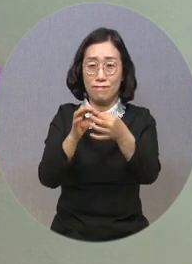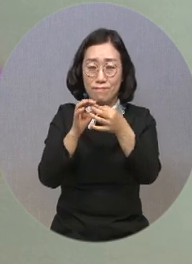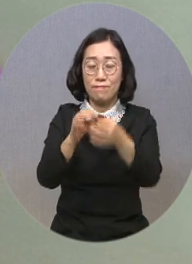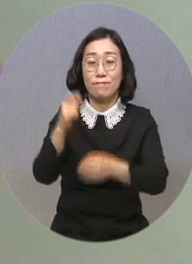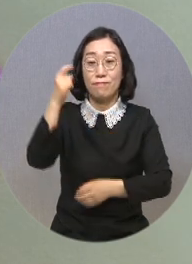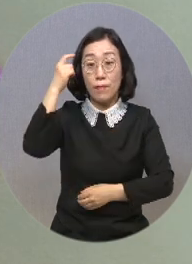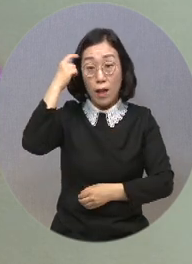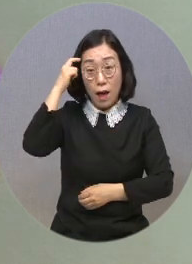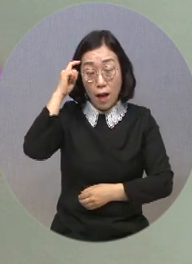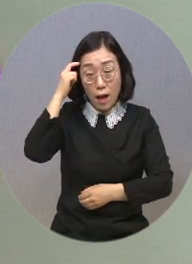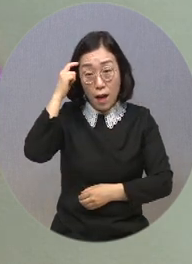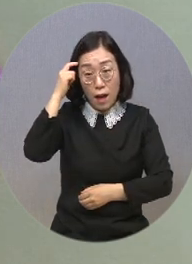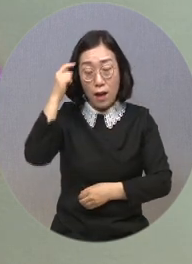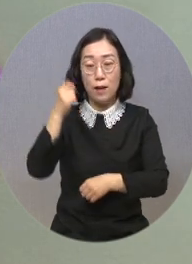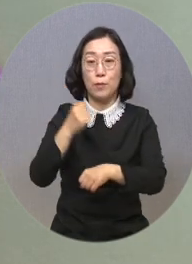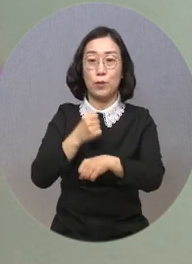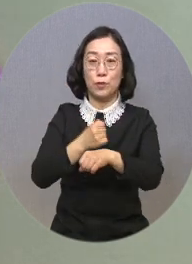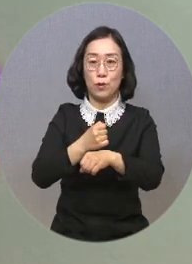생각하면서